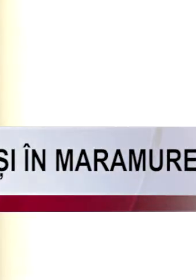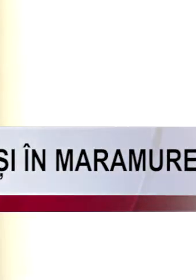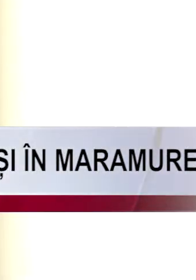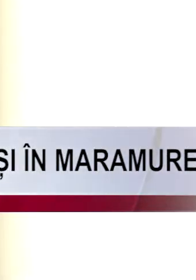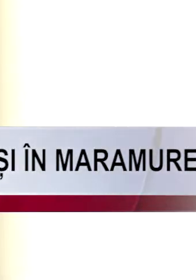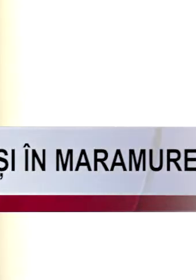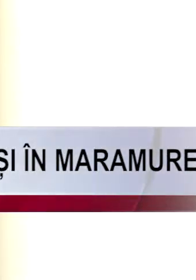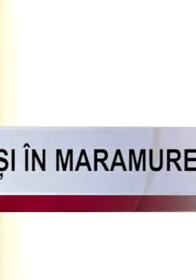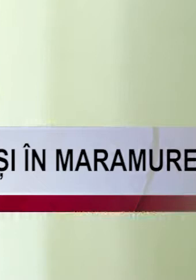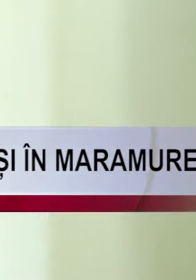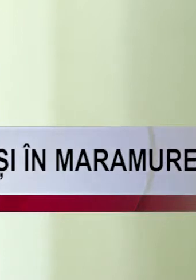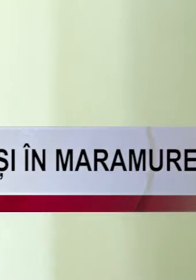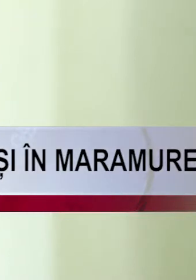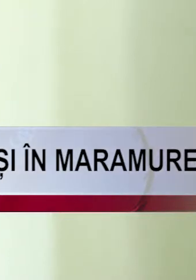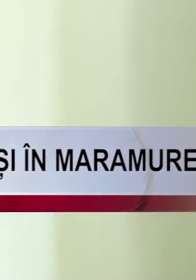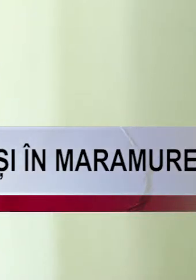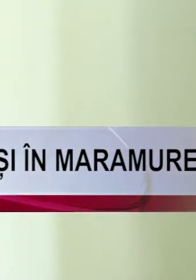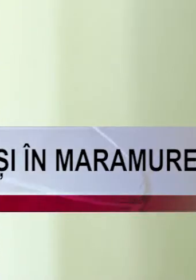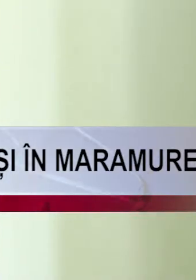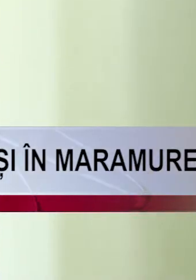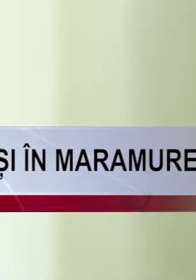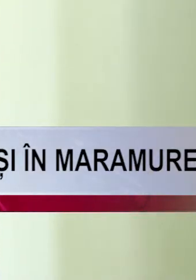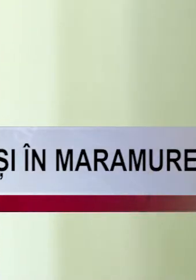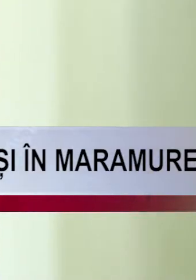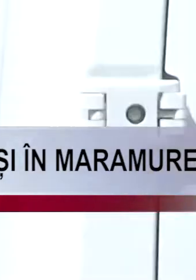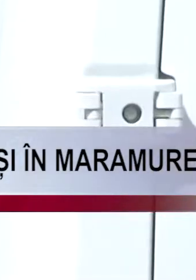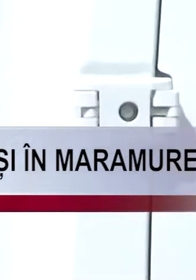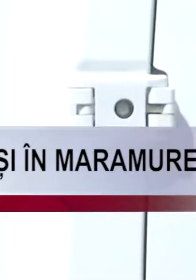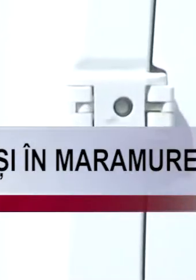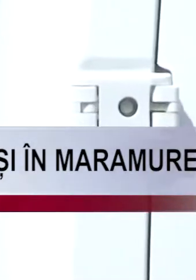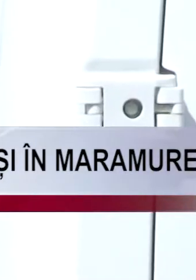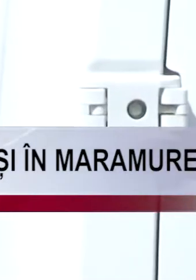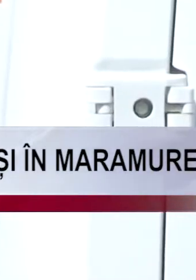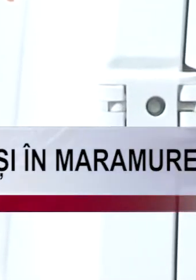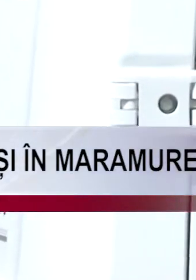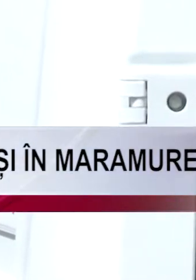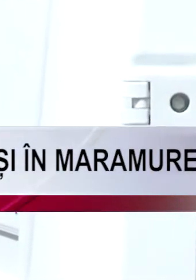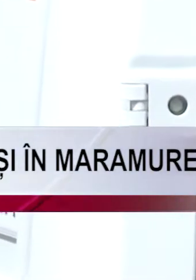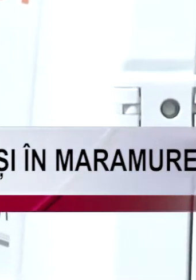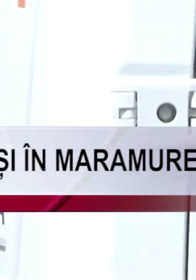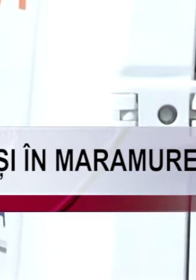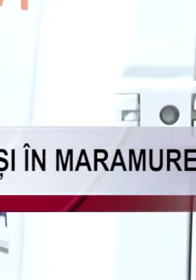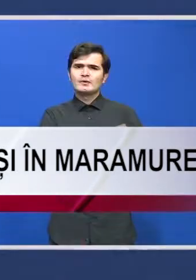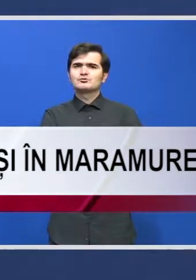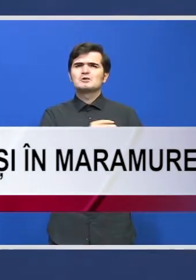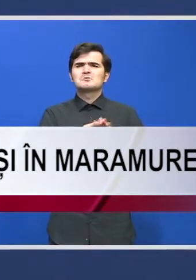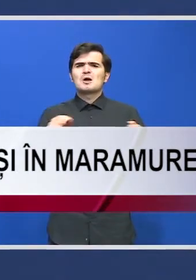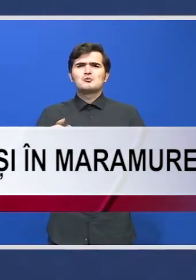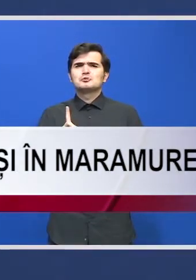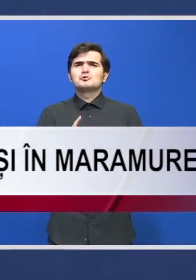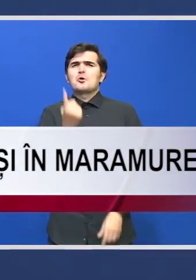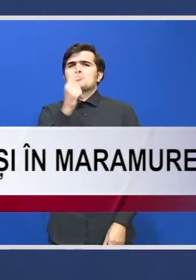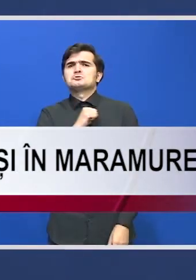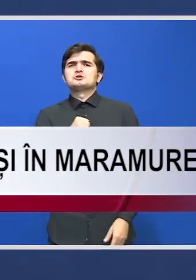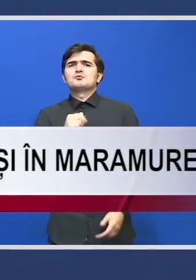foarte, adică factorii care duc la asta sunt multipli, nu este un singur factor, nu este o singură chestie, nu pot să spun